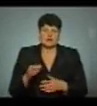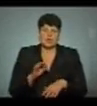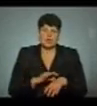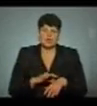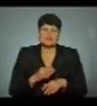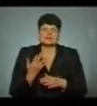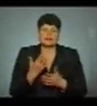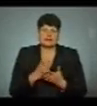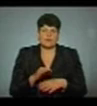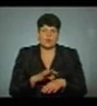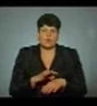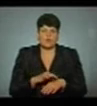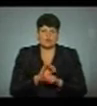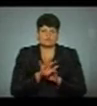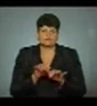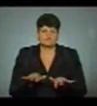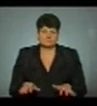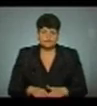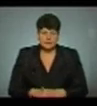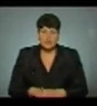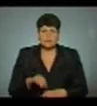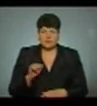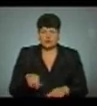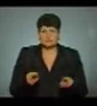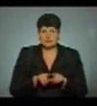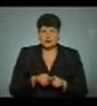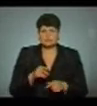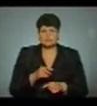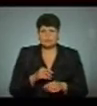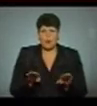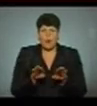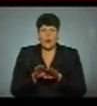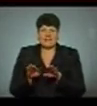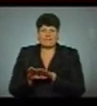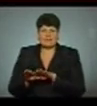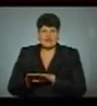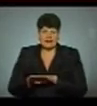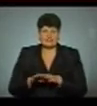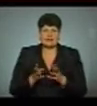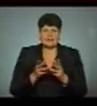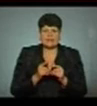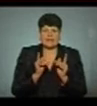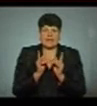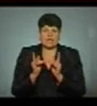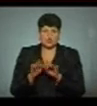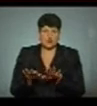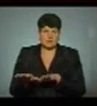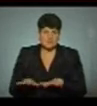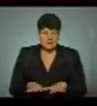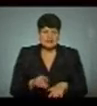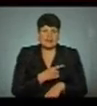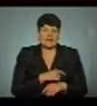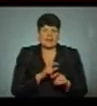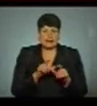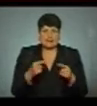на коронавірус. Ну, власне, так можемо також порівняти кількість ліжкомісць та лікарень